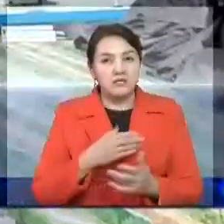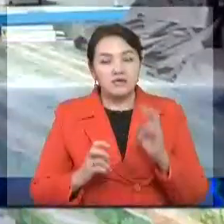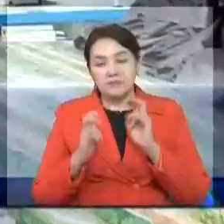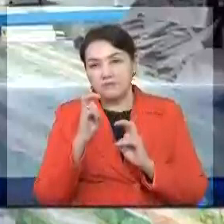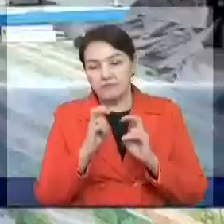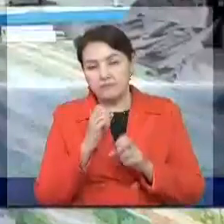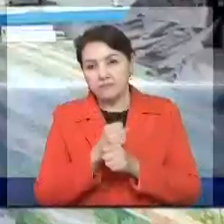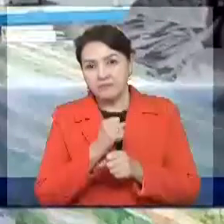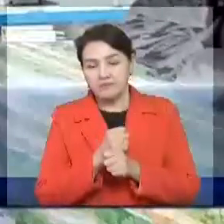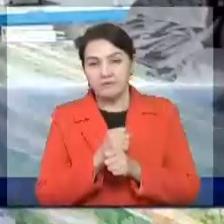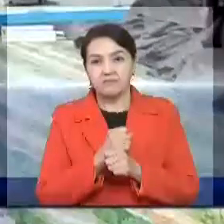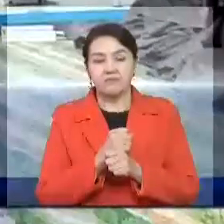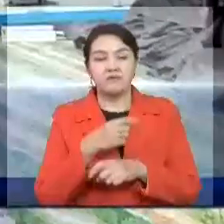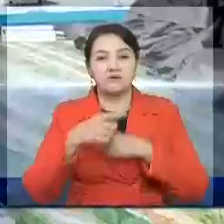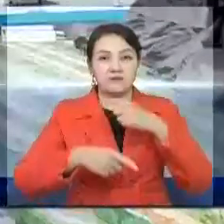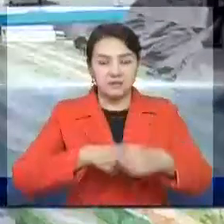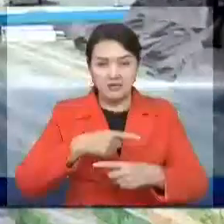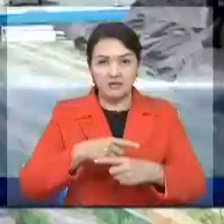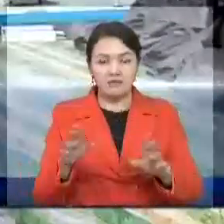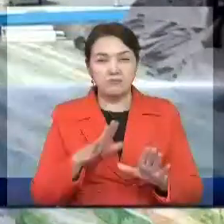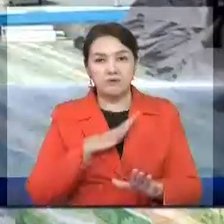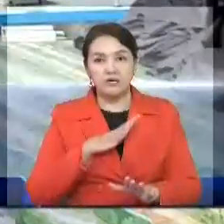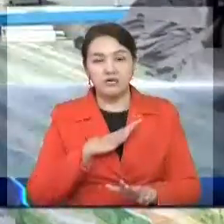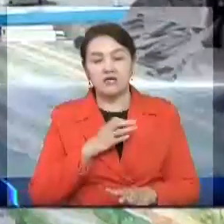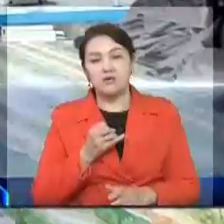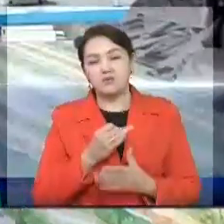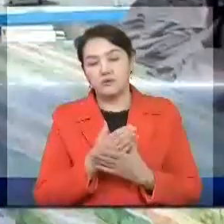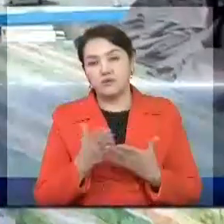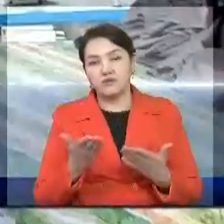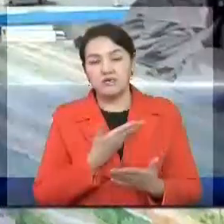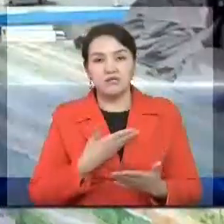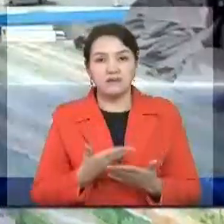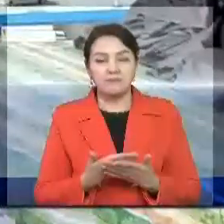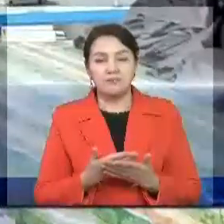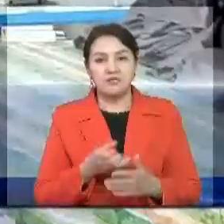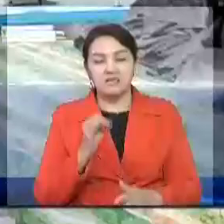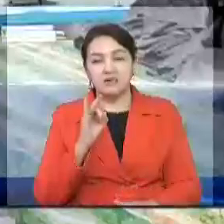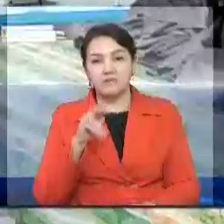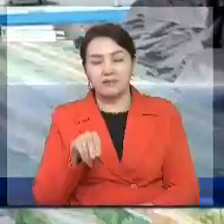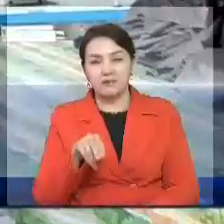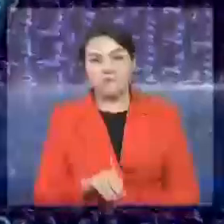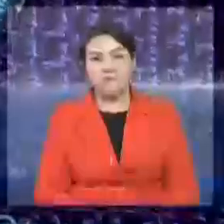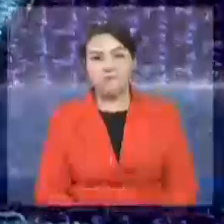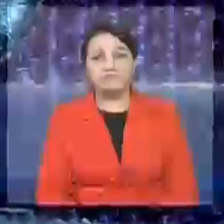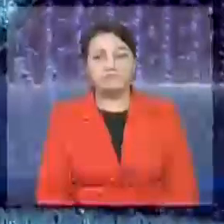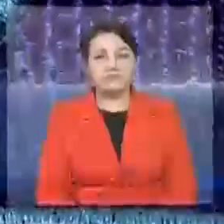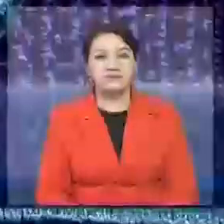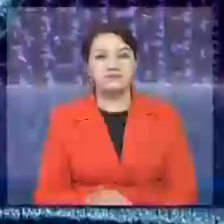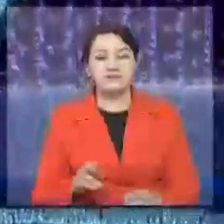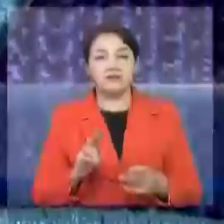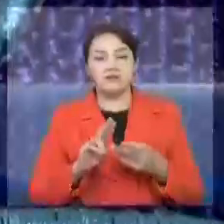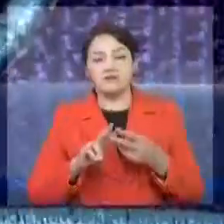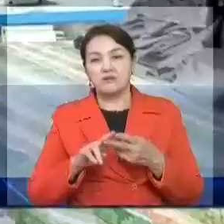производством, в дальнейшем, чтобы были какие-то льготы для наших индивидуальных предпринимателей. В учреждении у